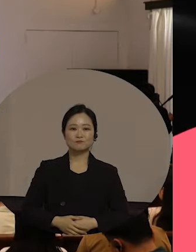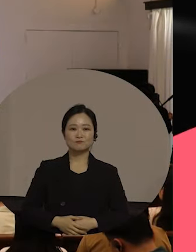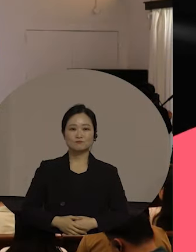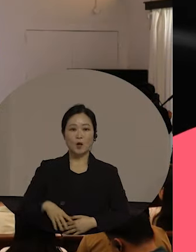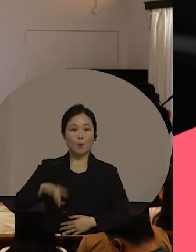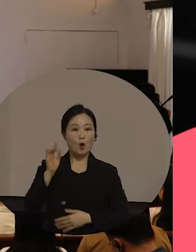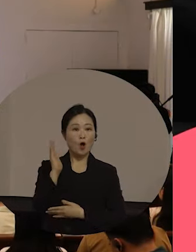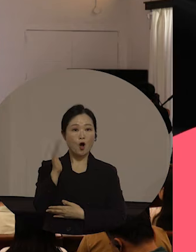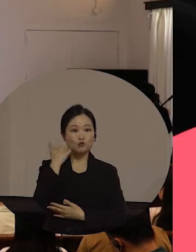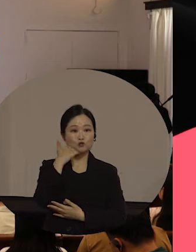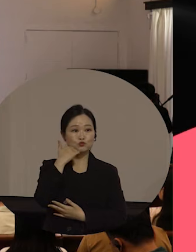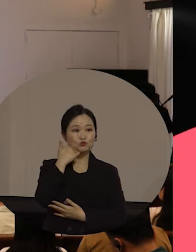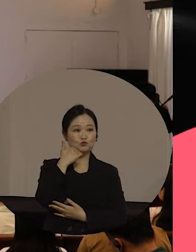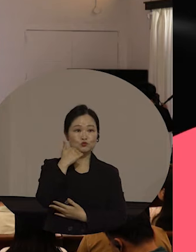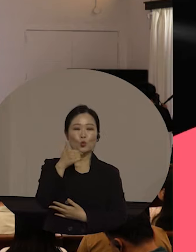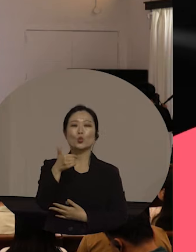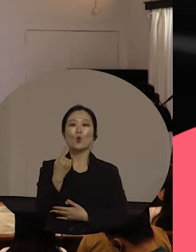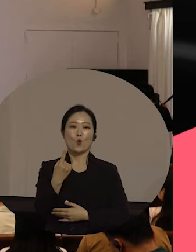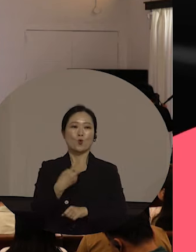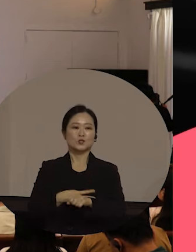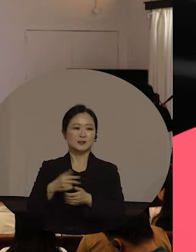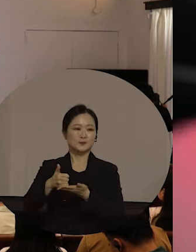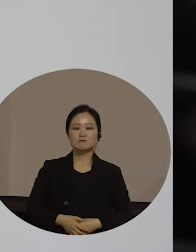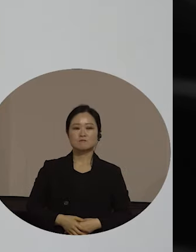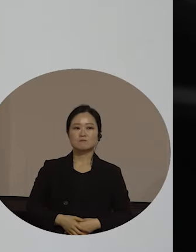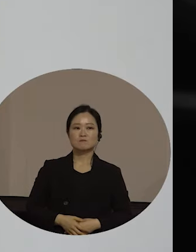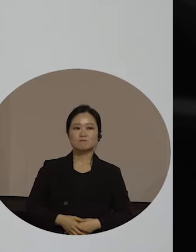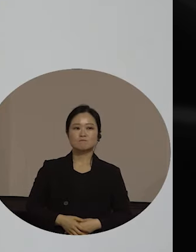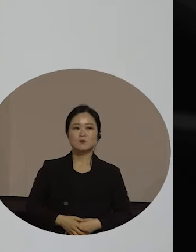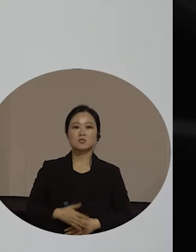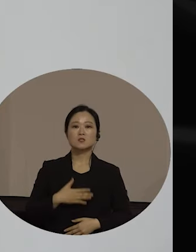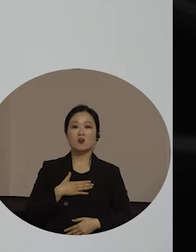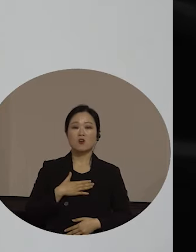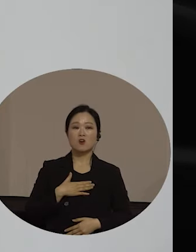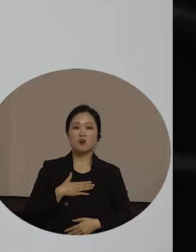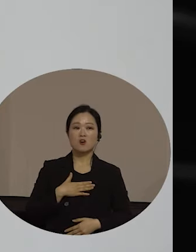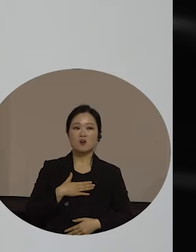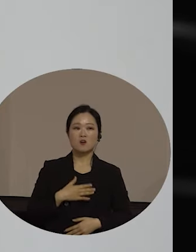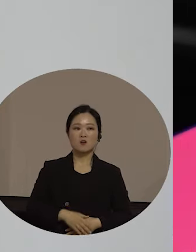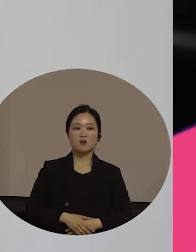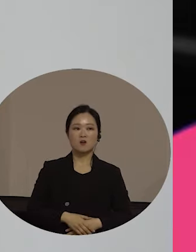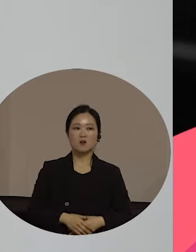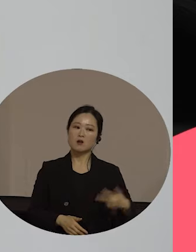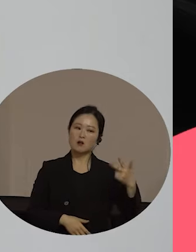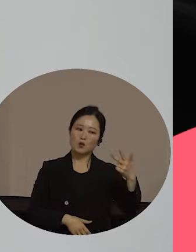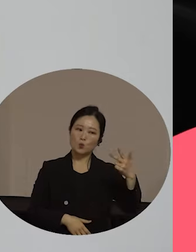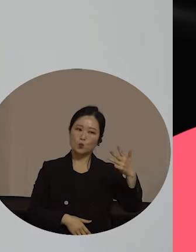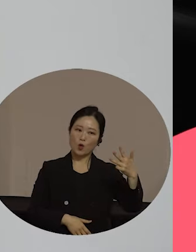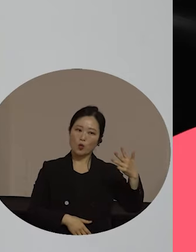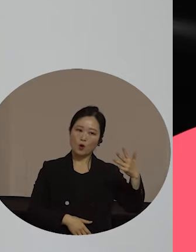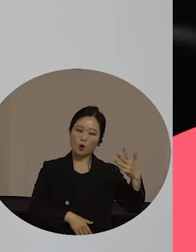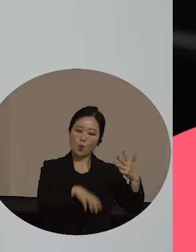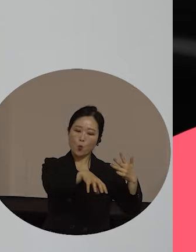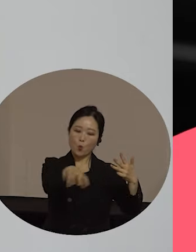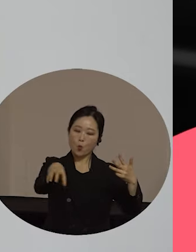우리 노 박사님 먼저 하실래요? 네. 네. 저희가 이제 7, 8개